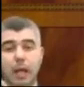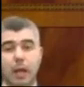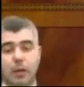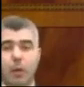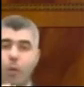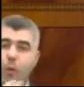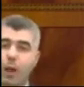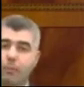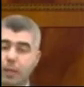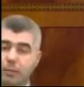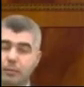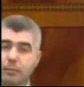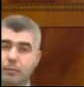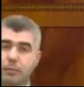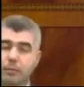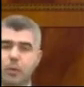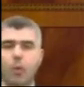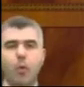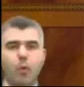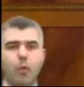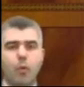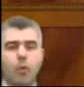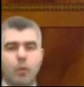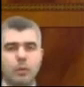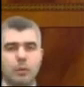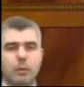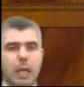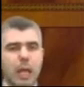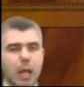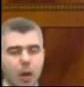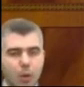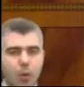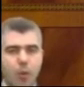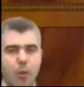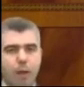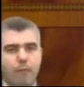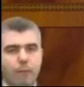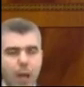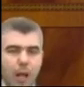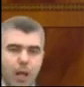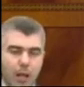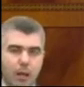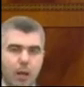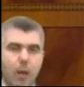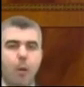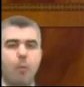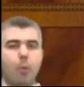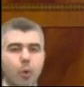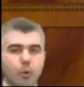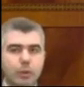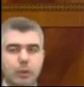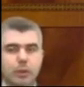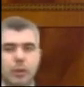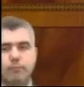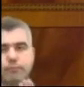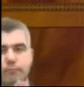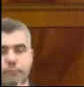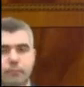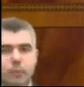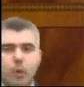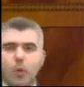الصحراء وأيضا في منطقة الساحل في مجال الزراعة والمشروع